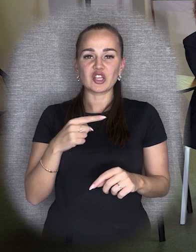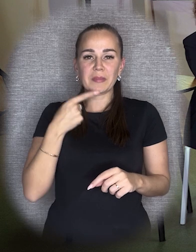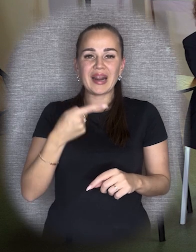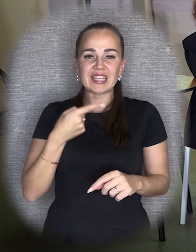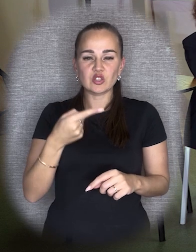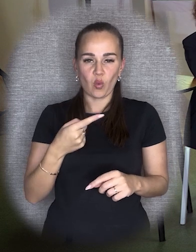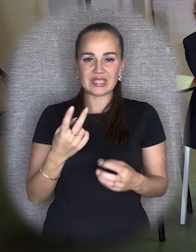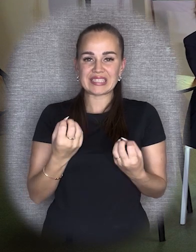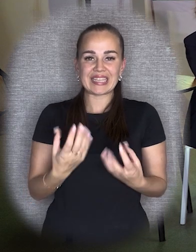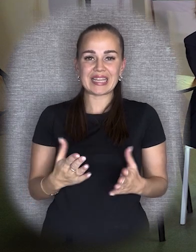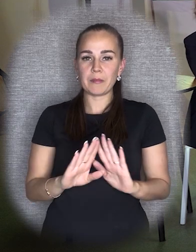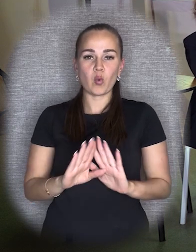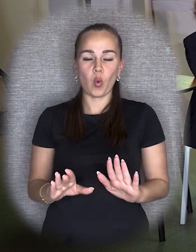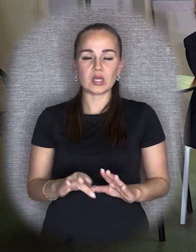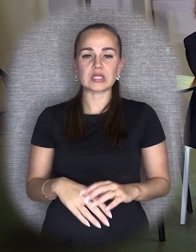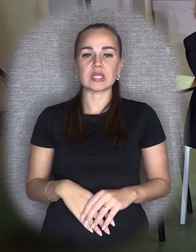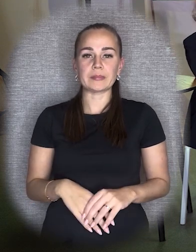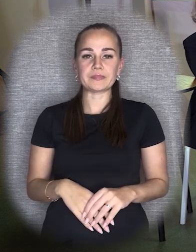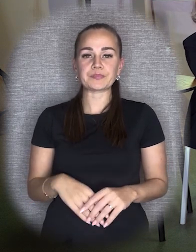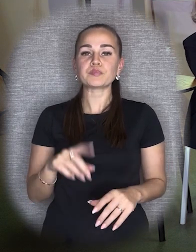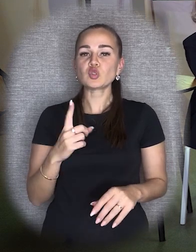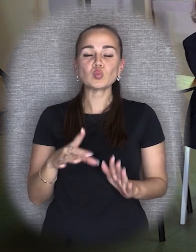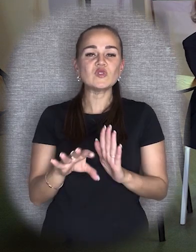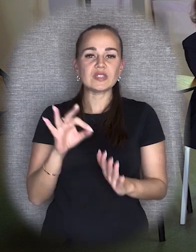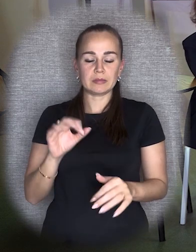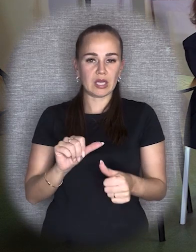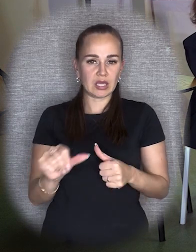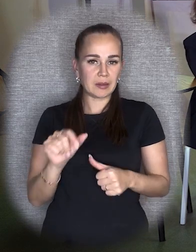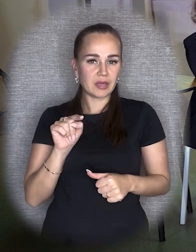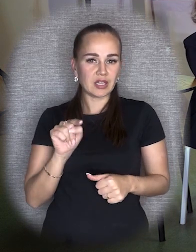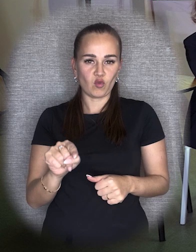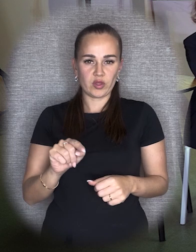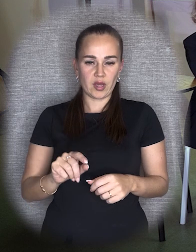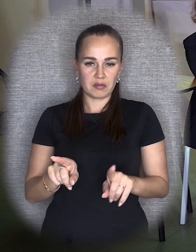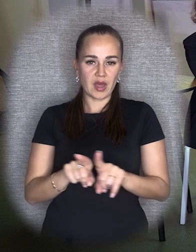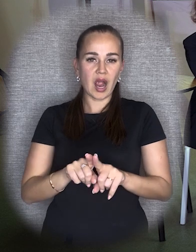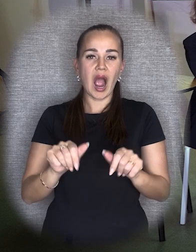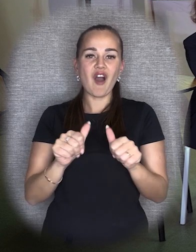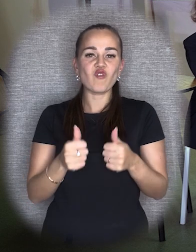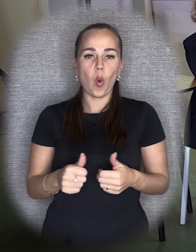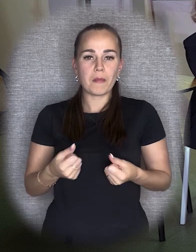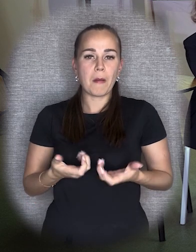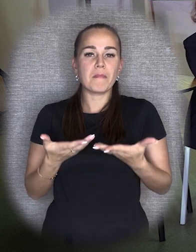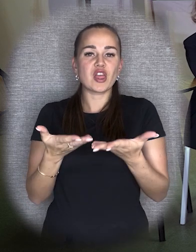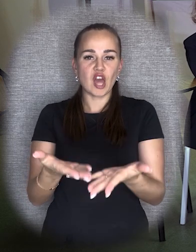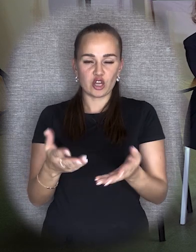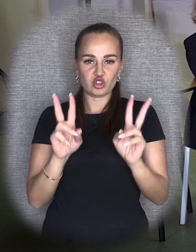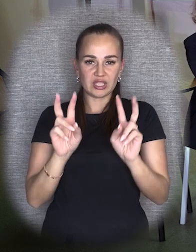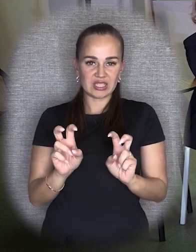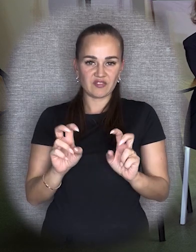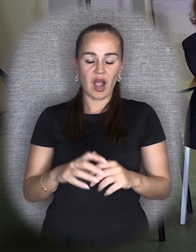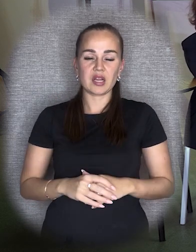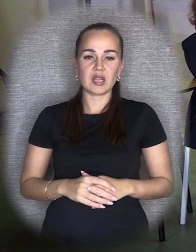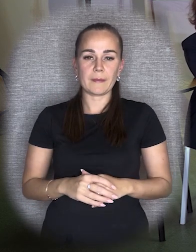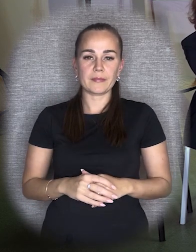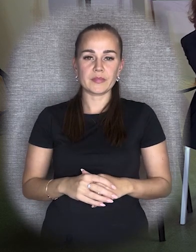не очень просто. Почему была выбрана именно вот такая форма подачи названия? Ну,